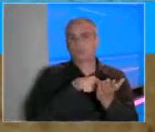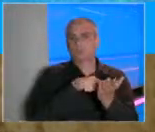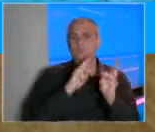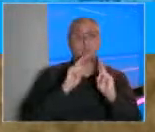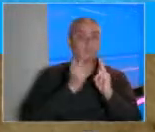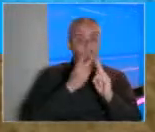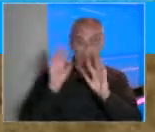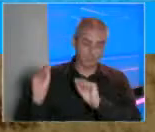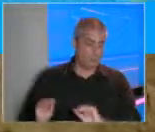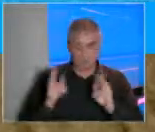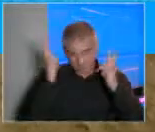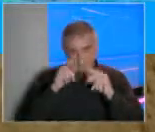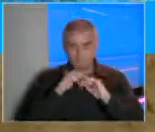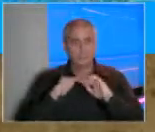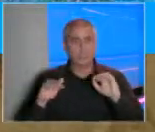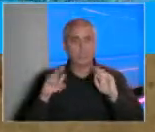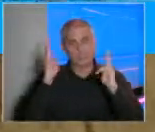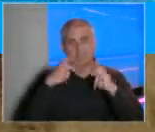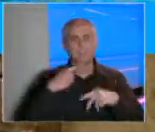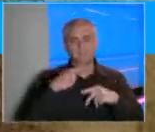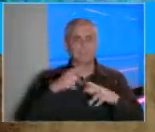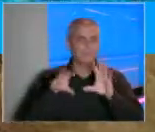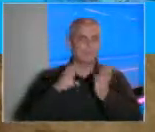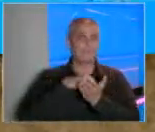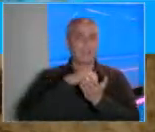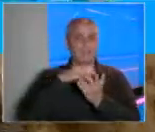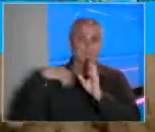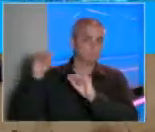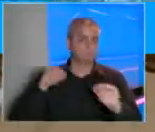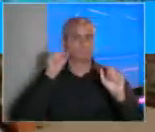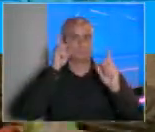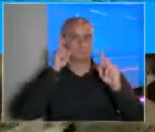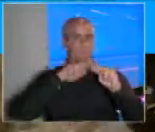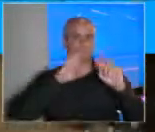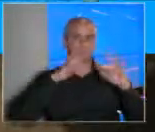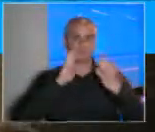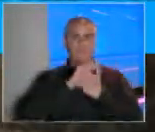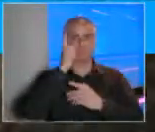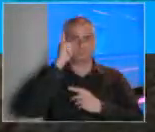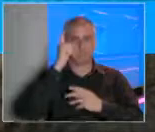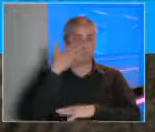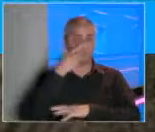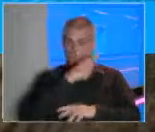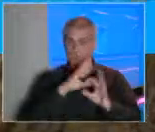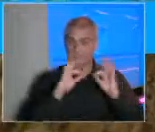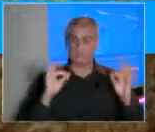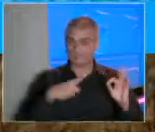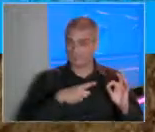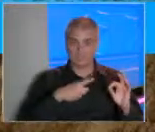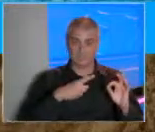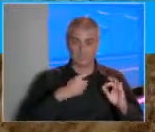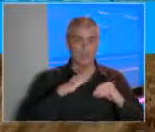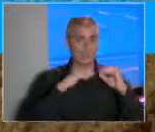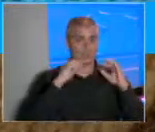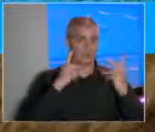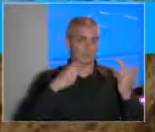הקהילה הועתקה בהסכם שקט, מה שנקרא הסכם המאחזים, והפלא ופלא, אחרי 10-11 שנים שהקהילה התחילה